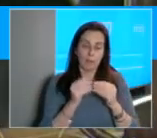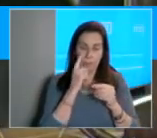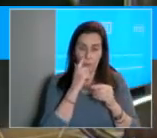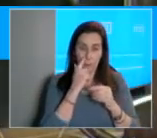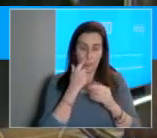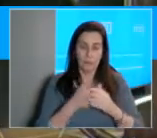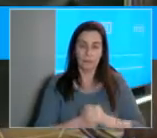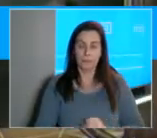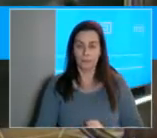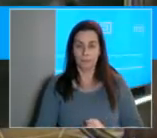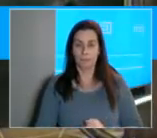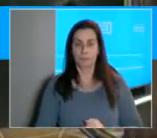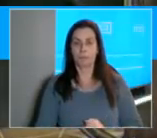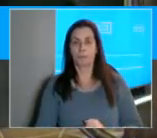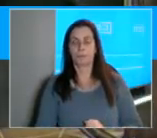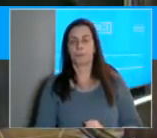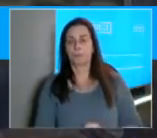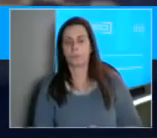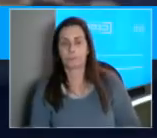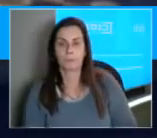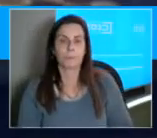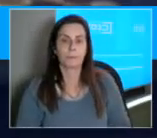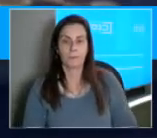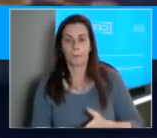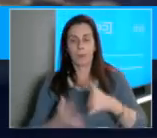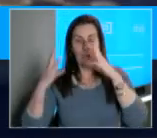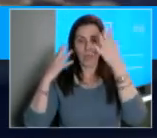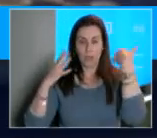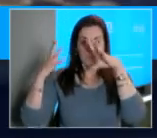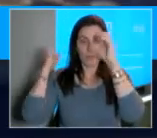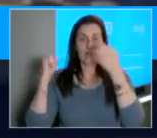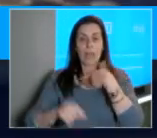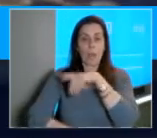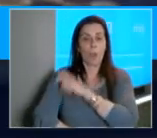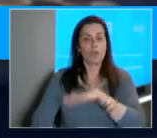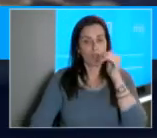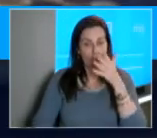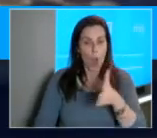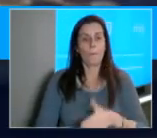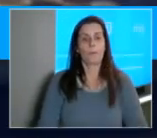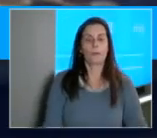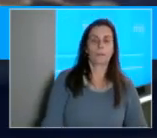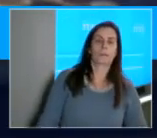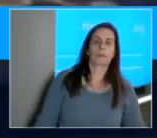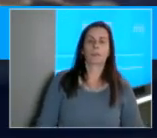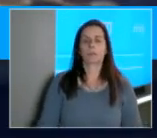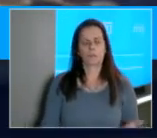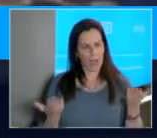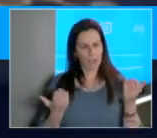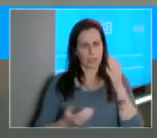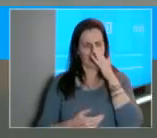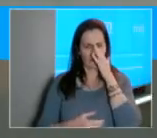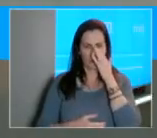אומרים עכשיו שלום למרון ראובן, לשעבר שגריר ישראל באום. שלום לך, אדוני. שלום, צהריים טובים. אז